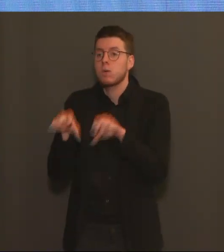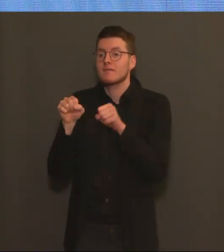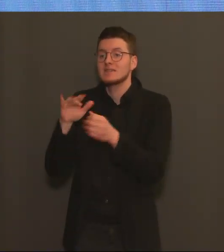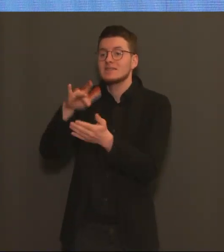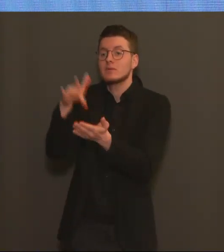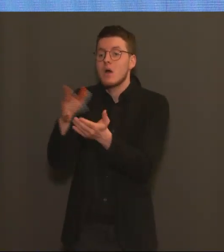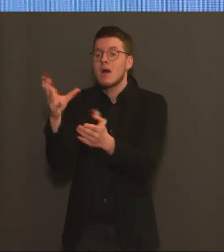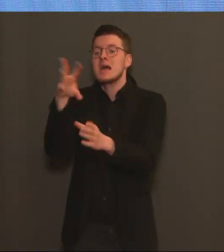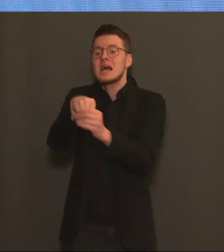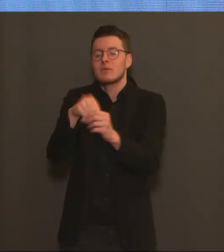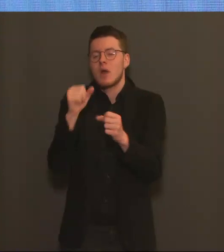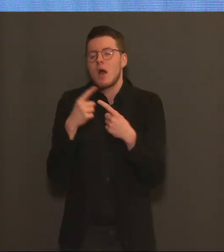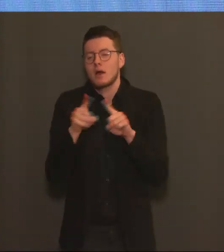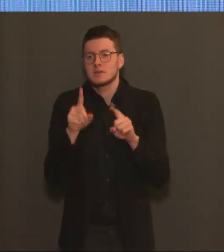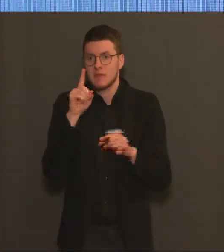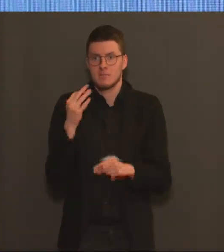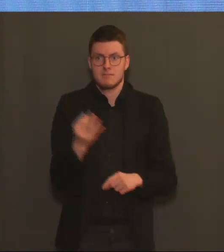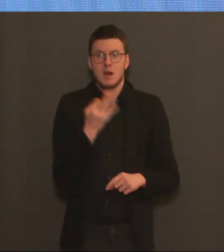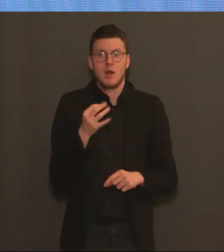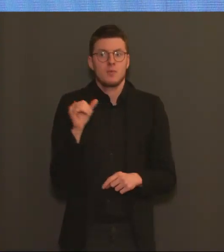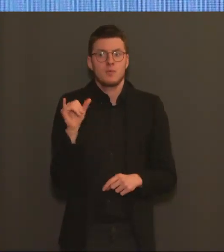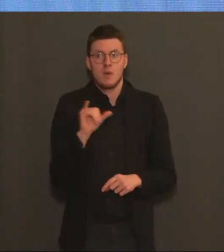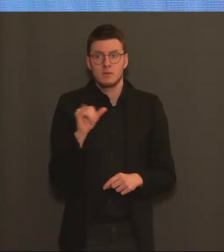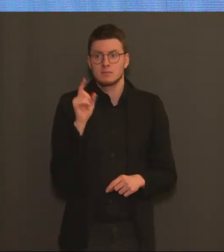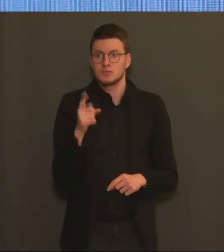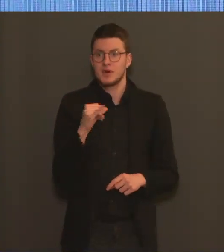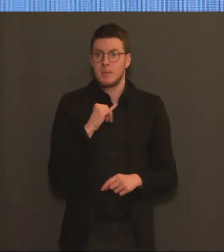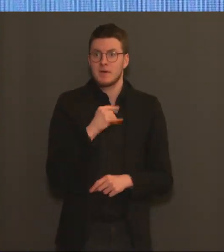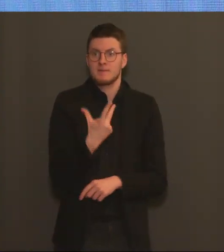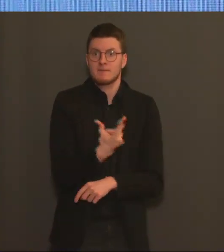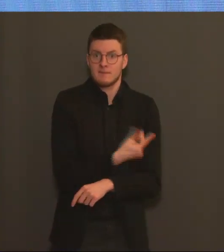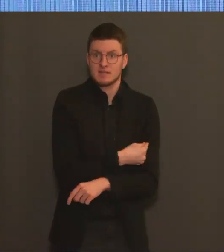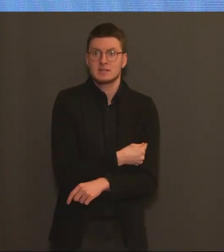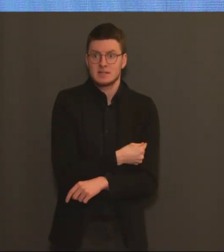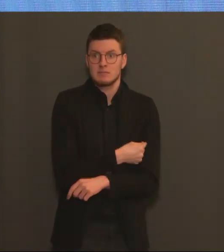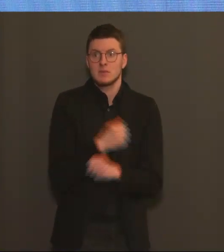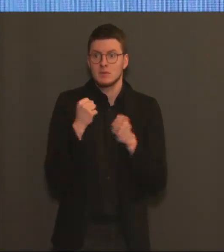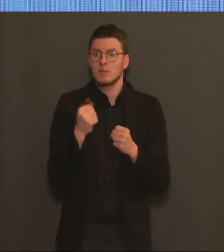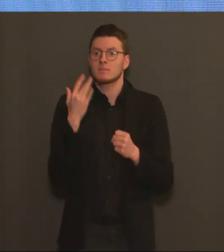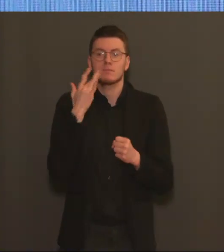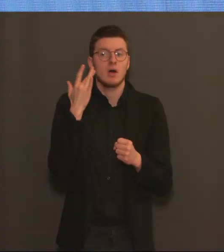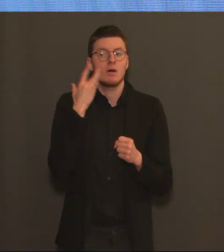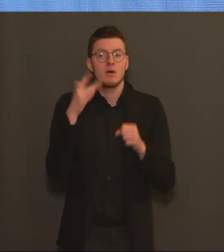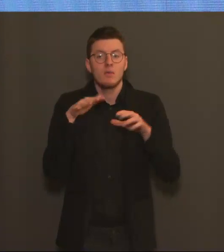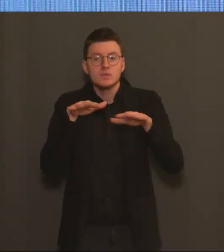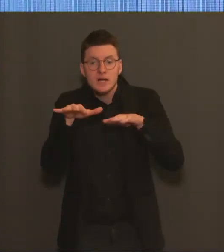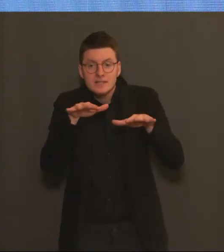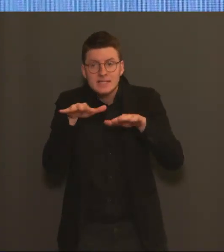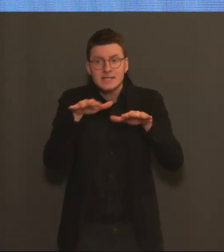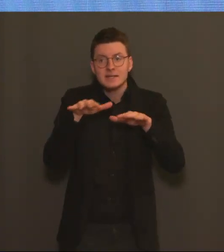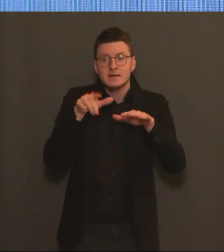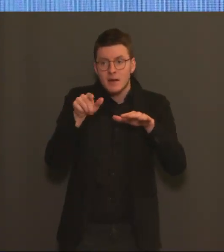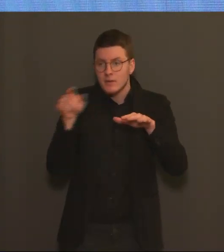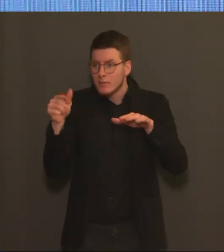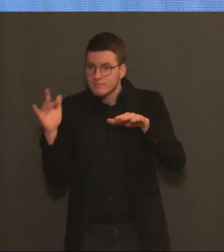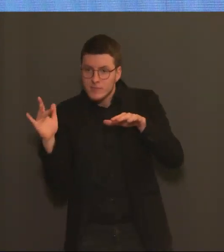eerder belangrijk om over vaccins te beschikken die logistiek makkelijk te zetten zijn,